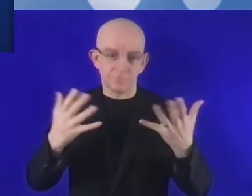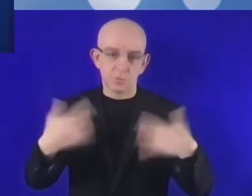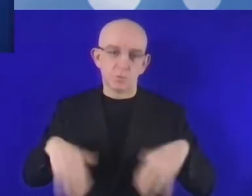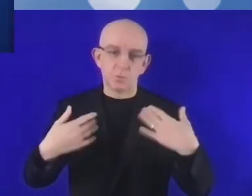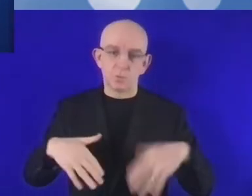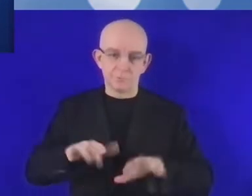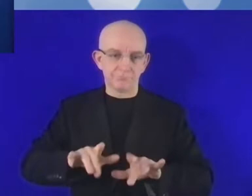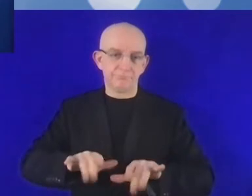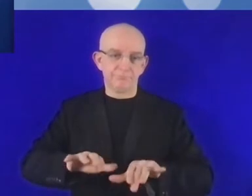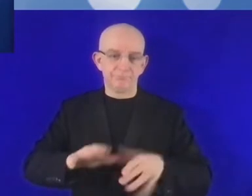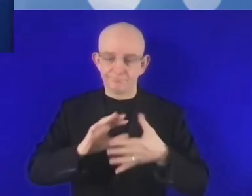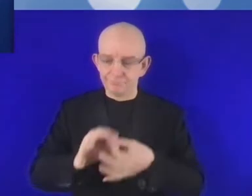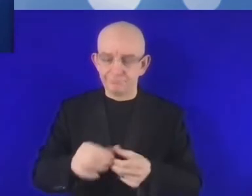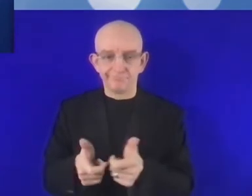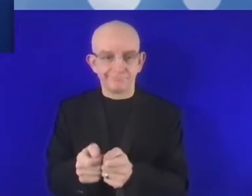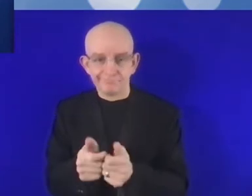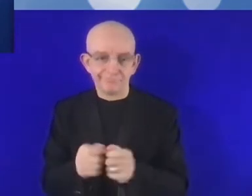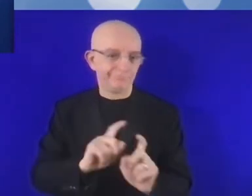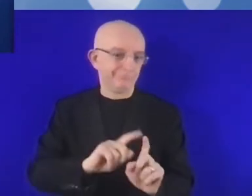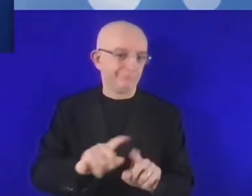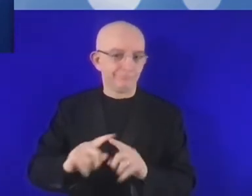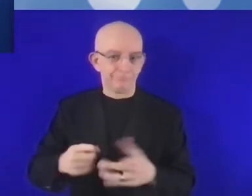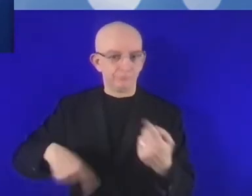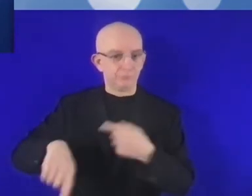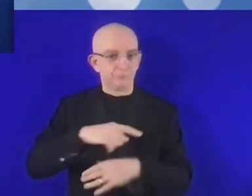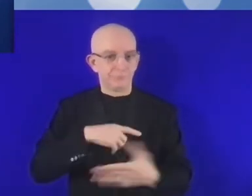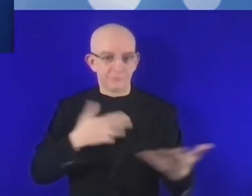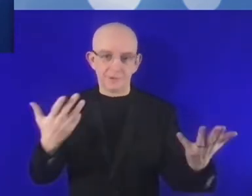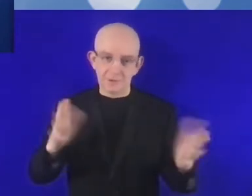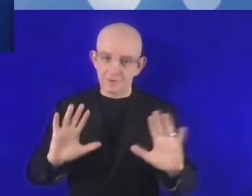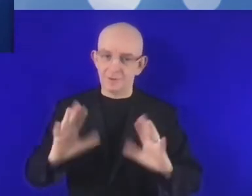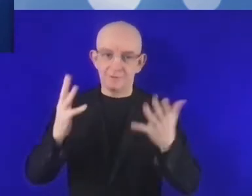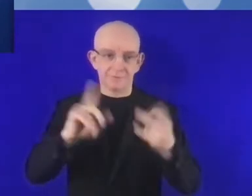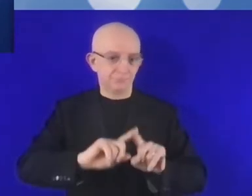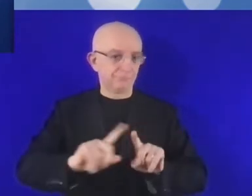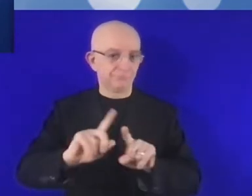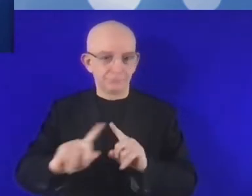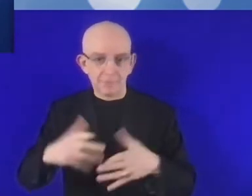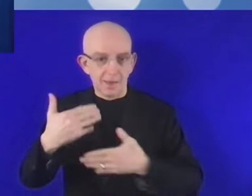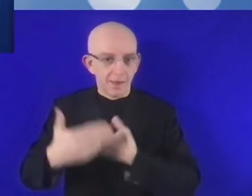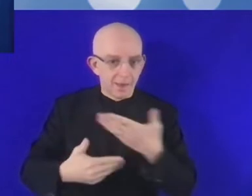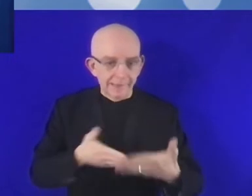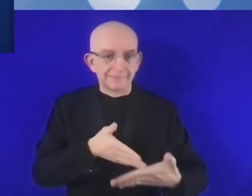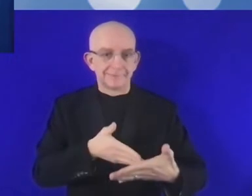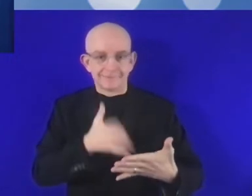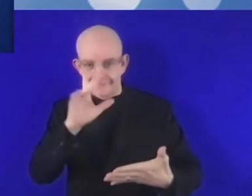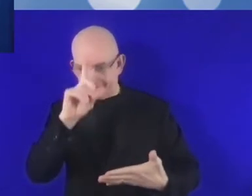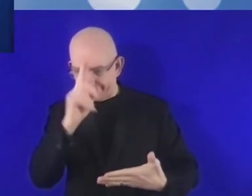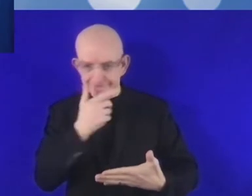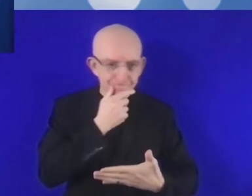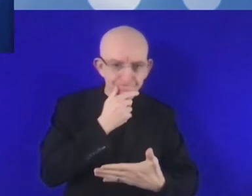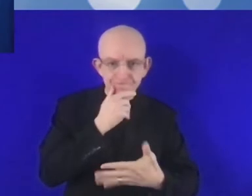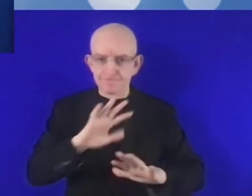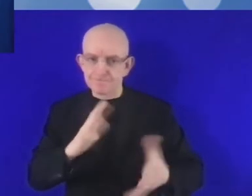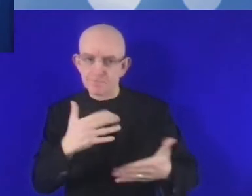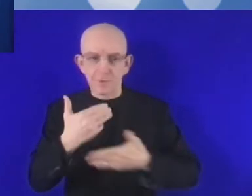في حياة في فضاء رقمي أيضا، ولكن أمامنا تحديات كبيرة